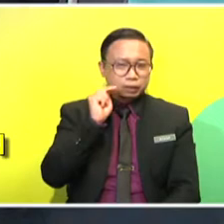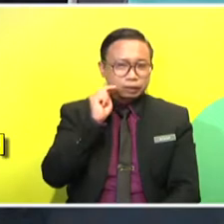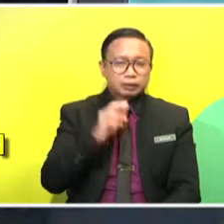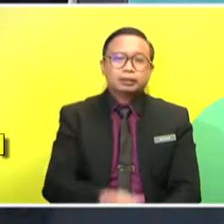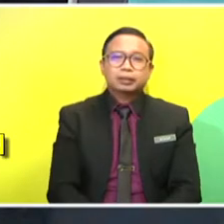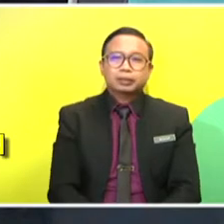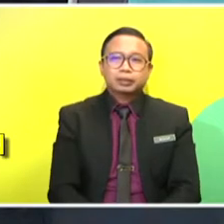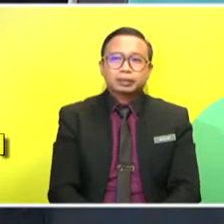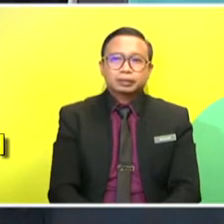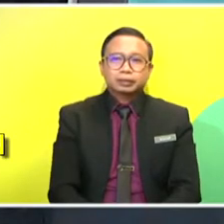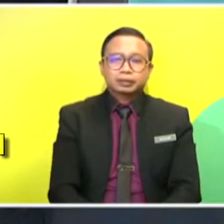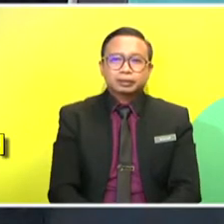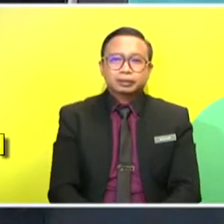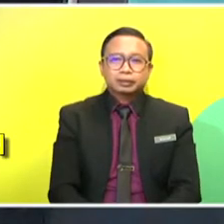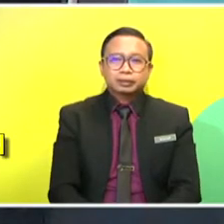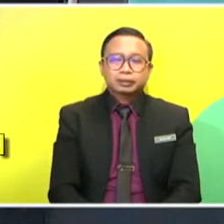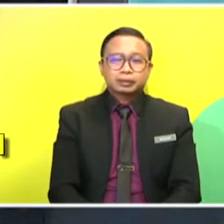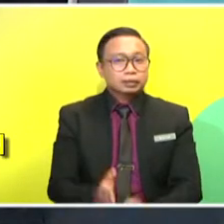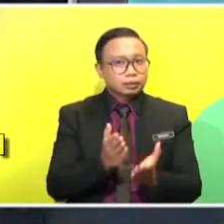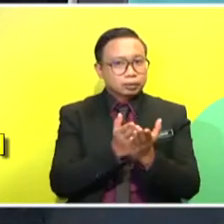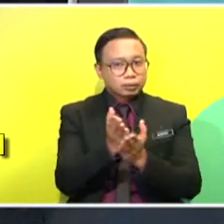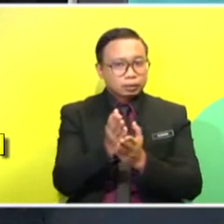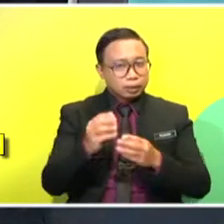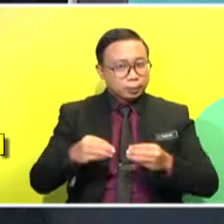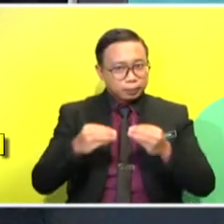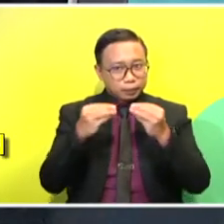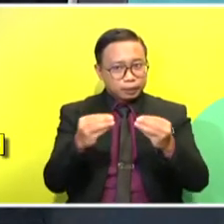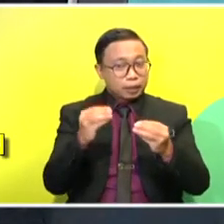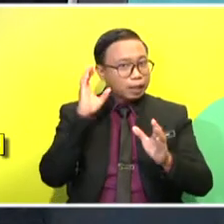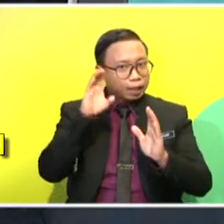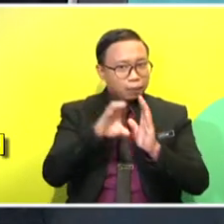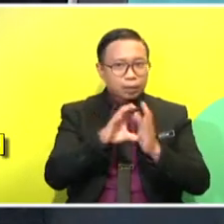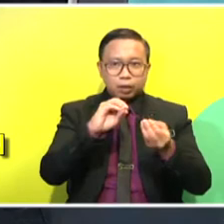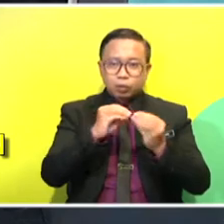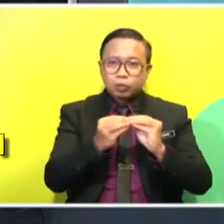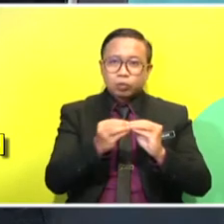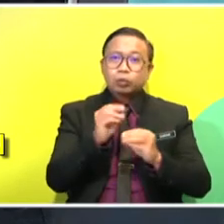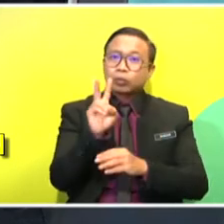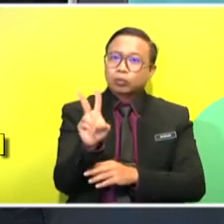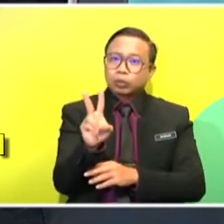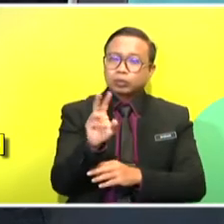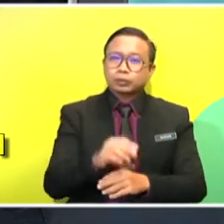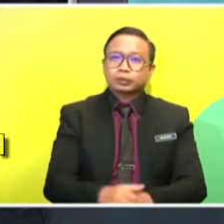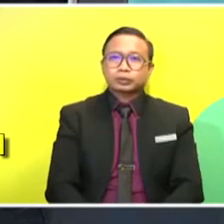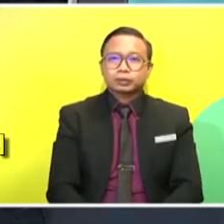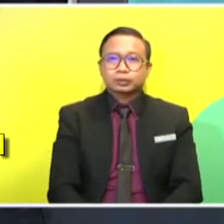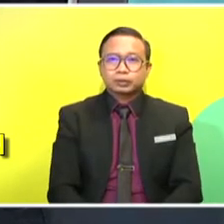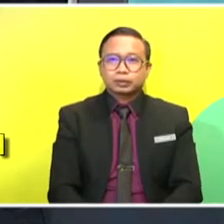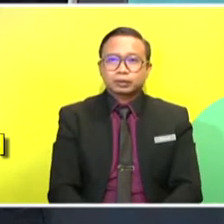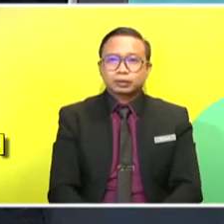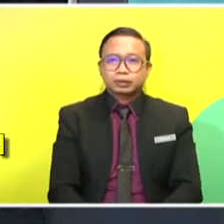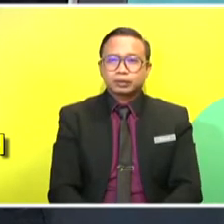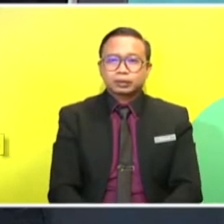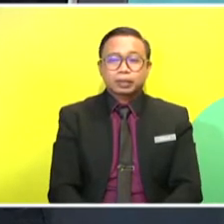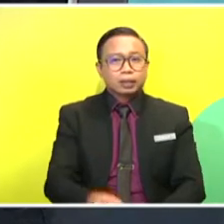Baik, terima kasih. Baik, seterusnya kita pergi kepada gambar yang kedua. Jom kita lihat. Okey, ini